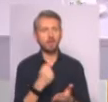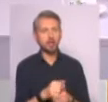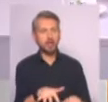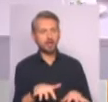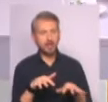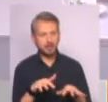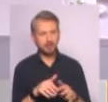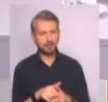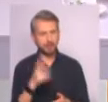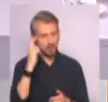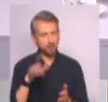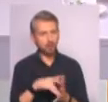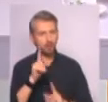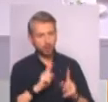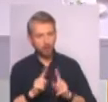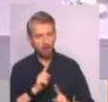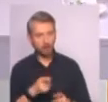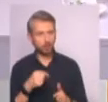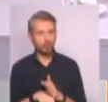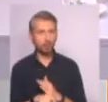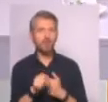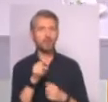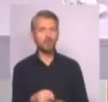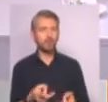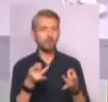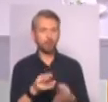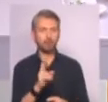сесії Київської міської ради. Тобто він просто